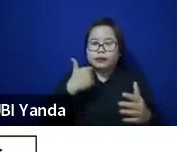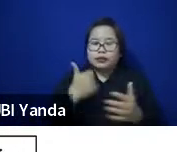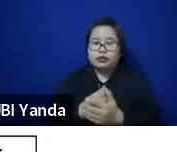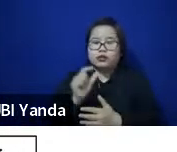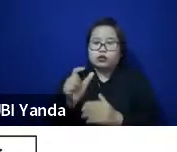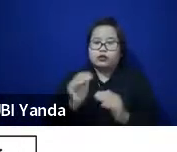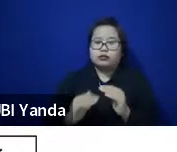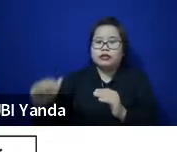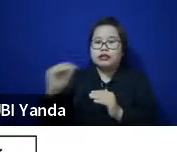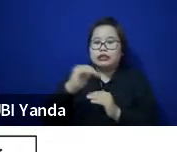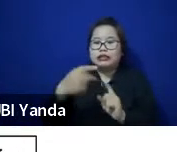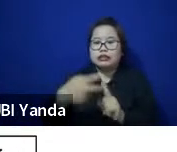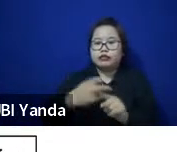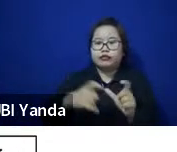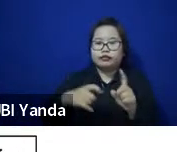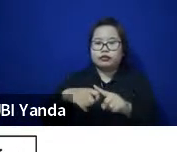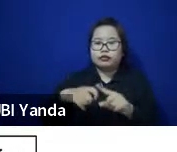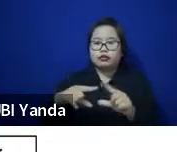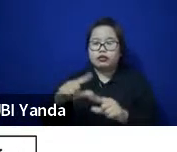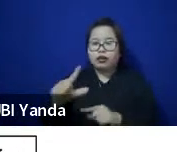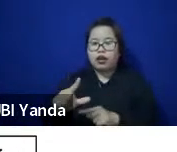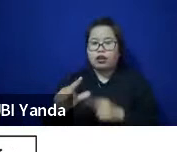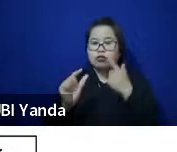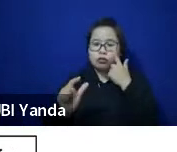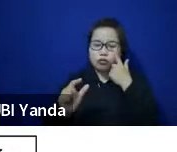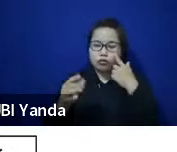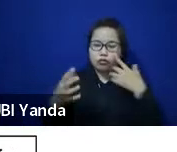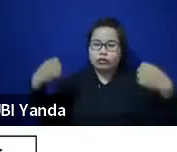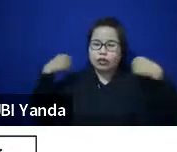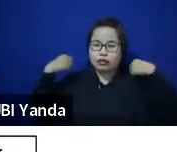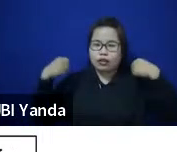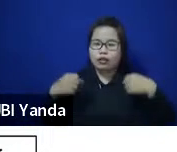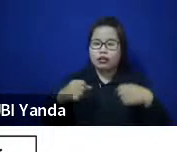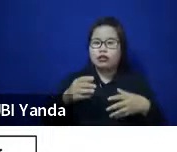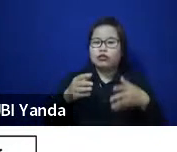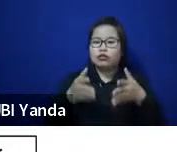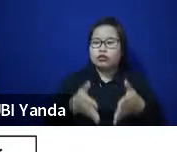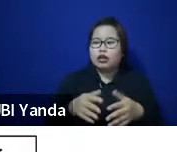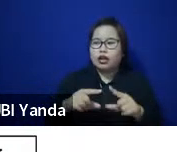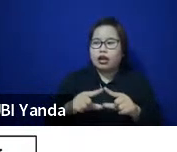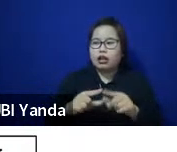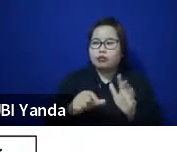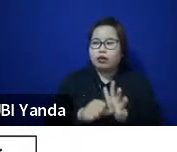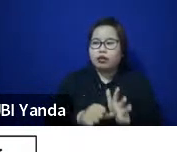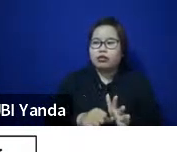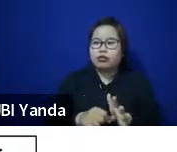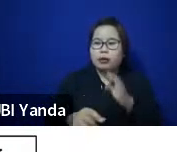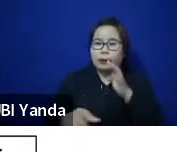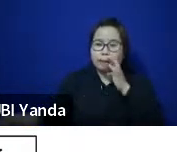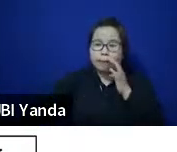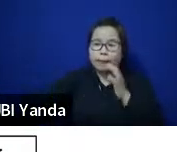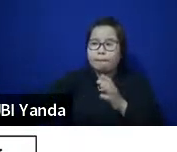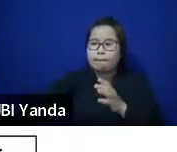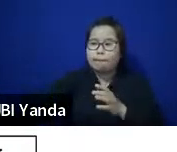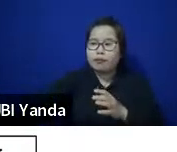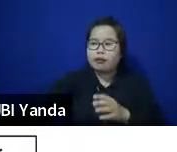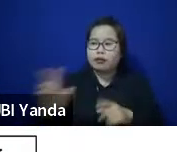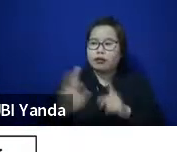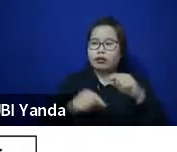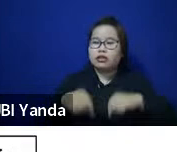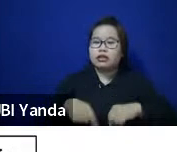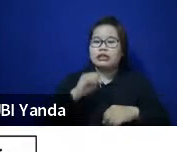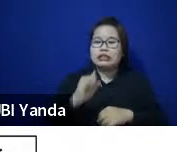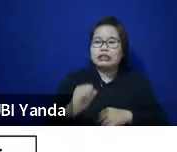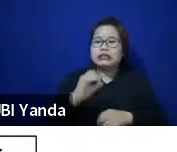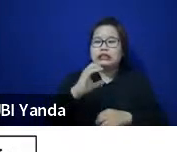ya fiscal coverage untuk health, terutama alat bantu misalnya. Nah ini juga satu riset dari ICW